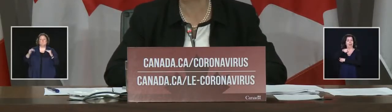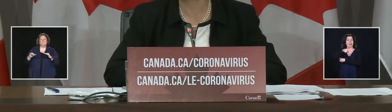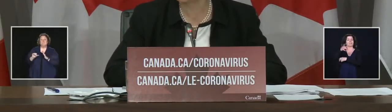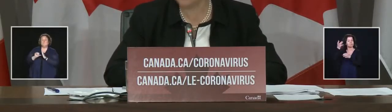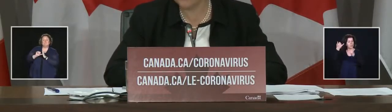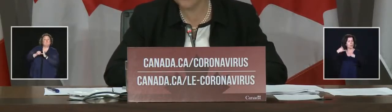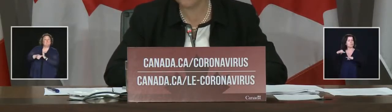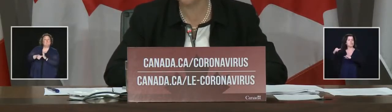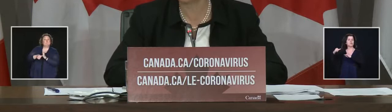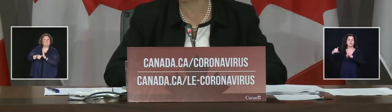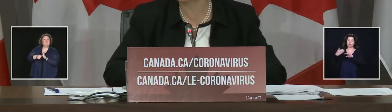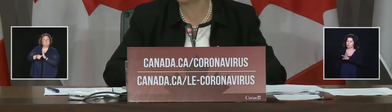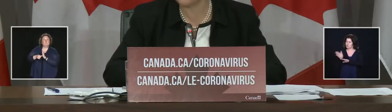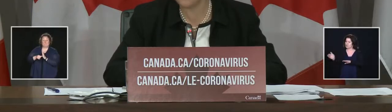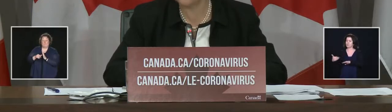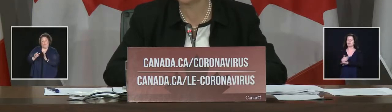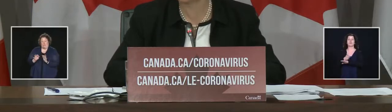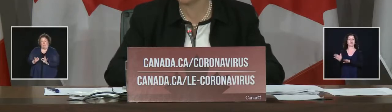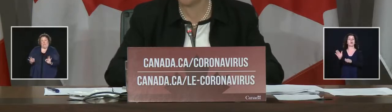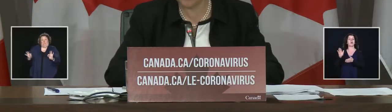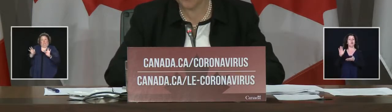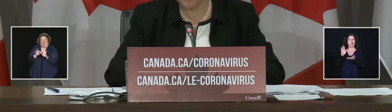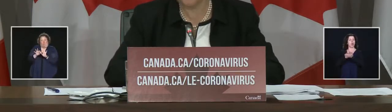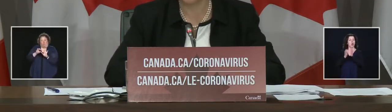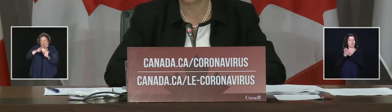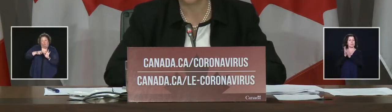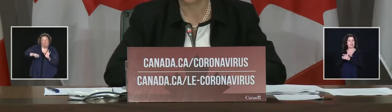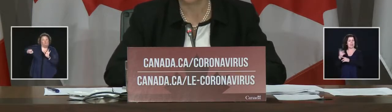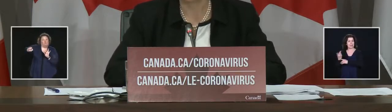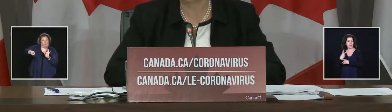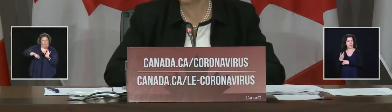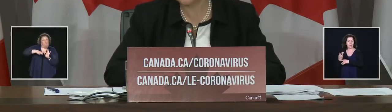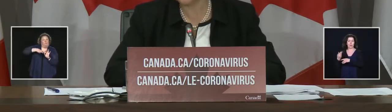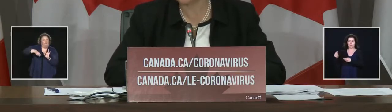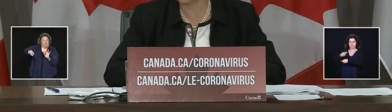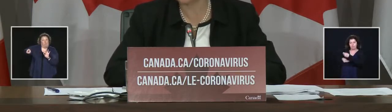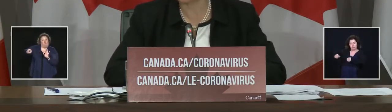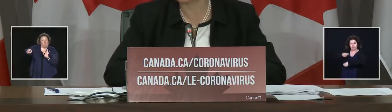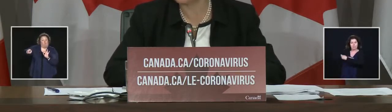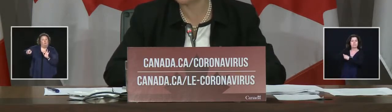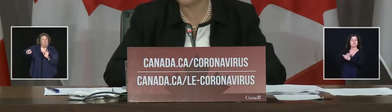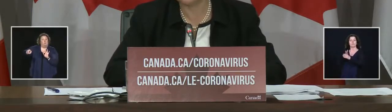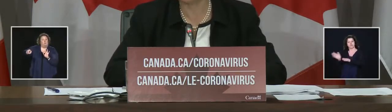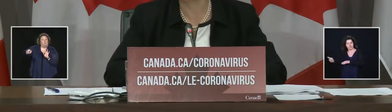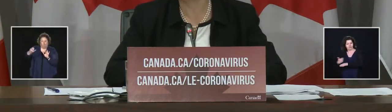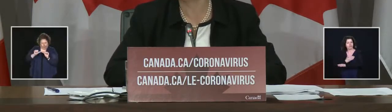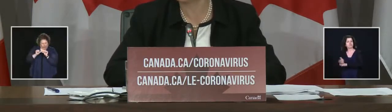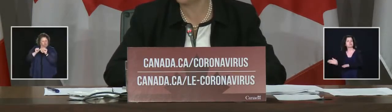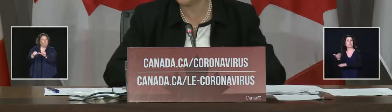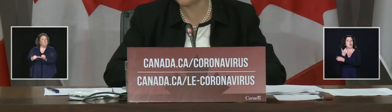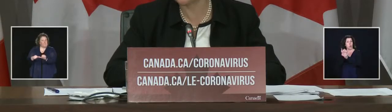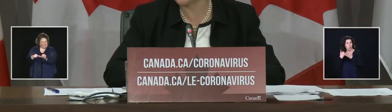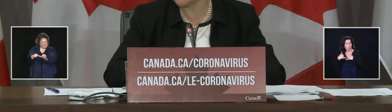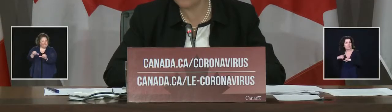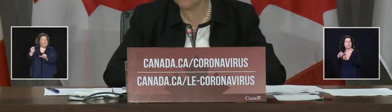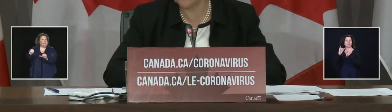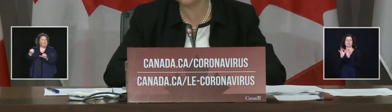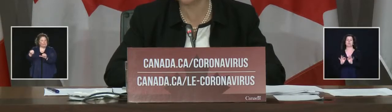pays continue, c'est très important. Concernant